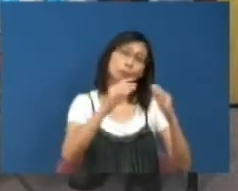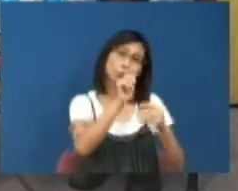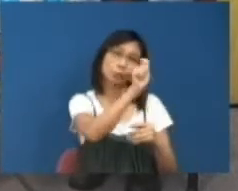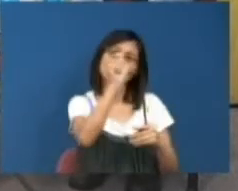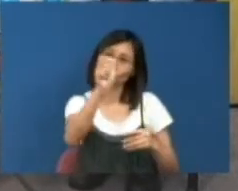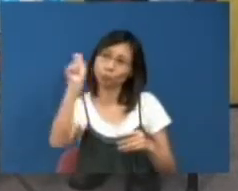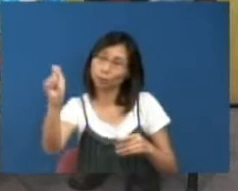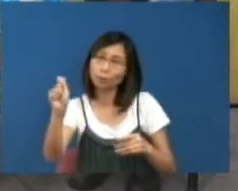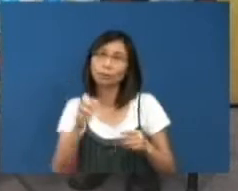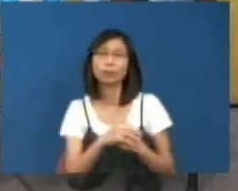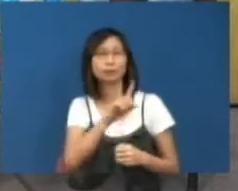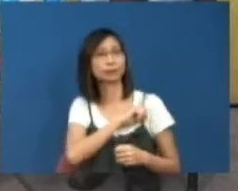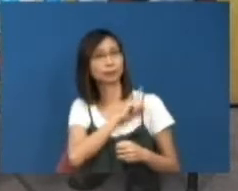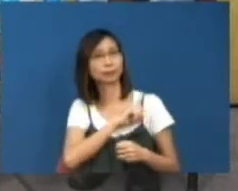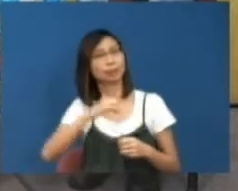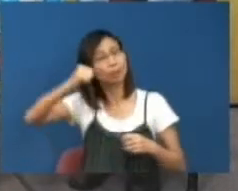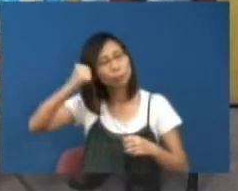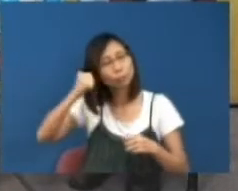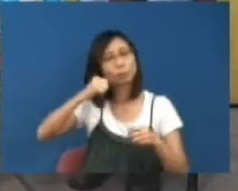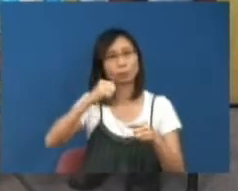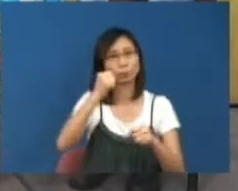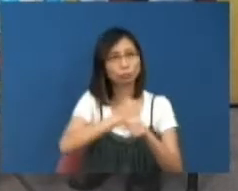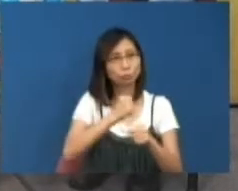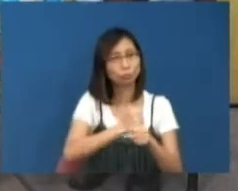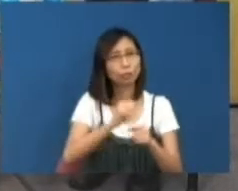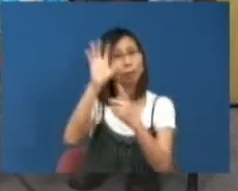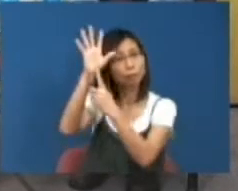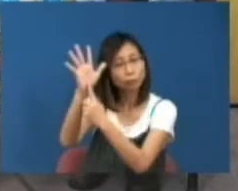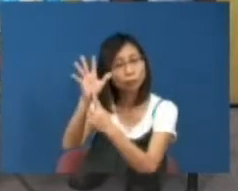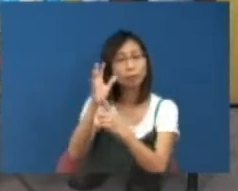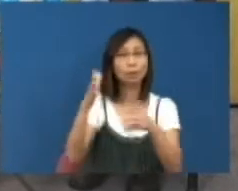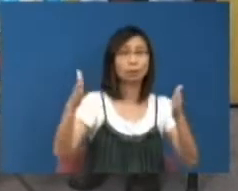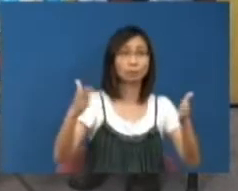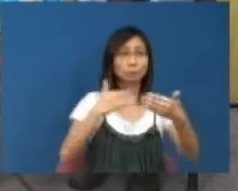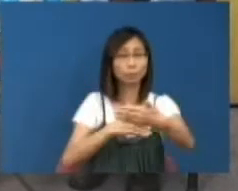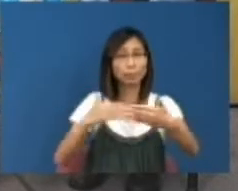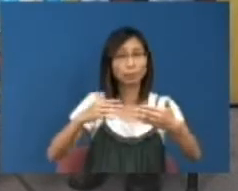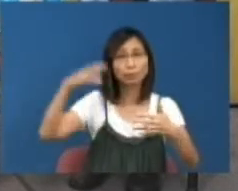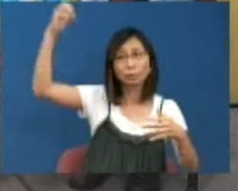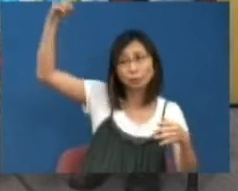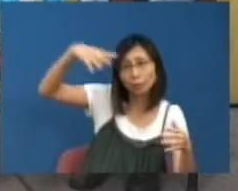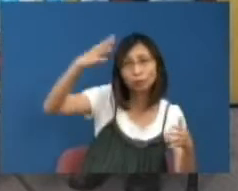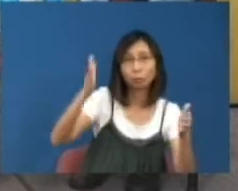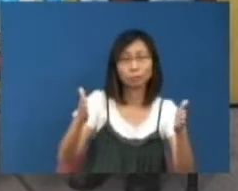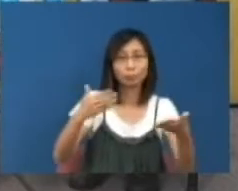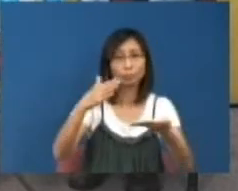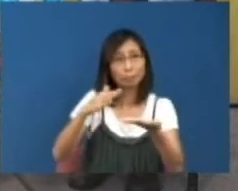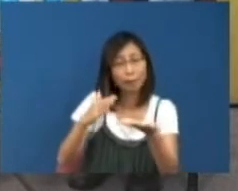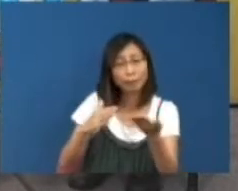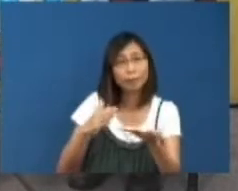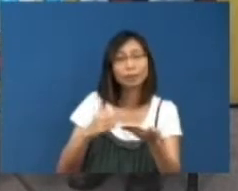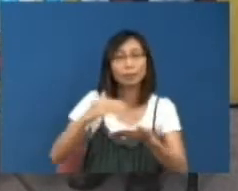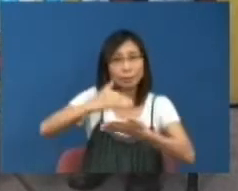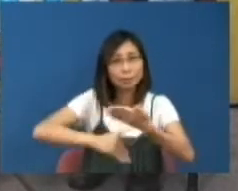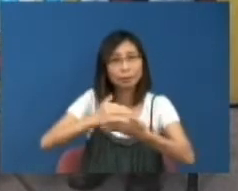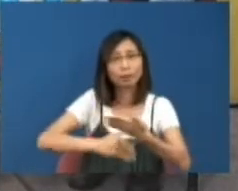落手落腳，我真正正做埋啲太陽能板，做埋個風車，令到咧減少一啲碳排放嘅喎。咁我覺得政府應該